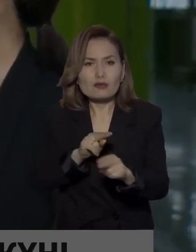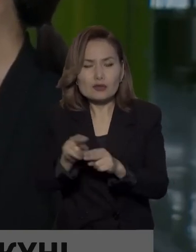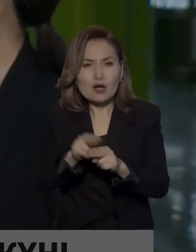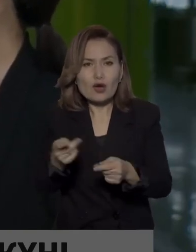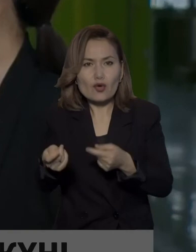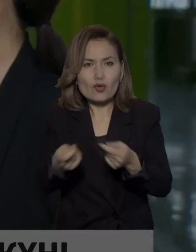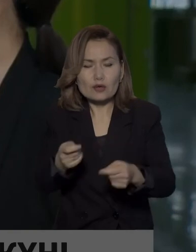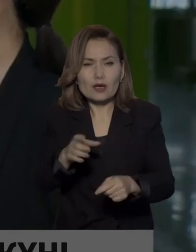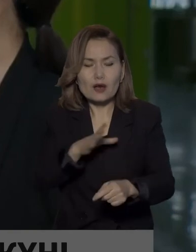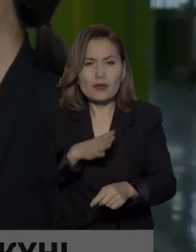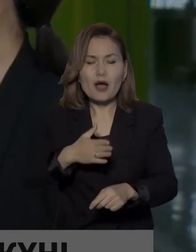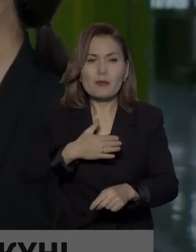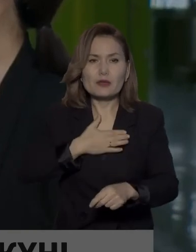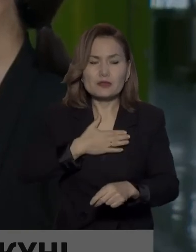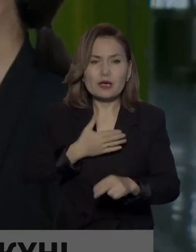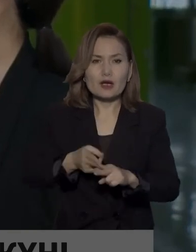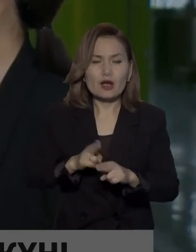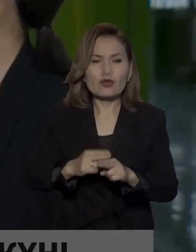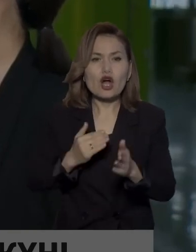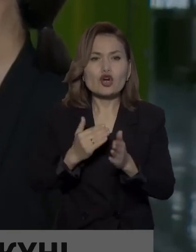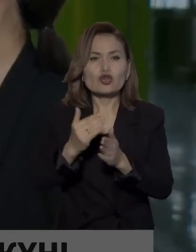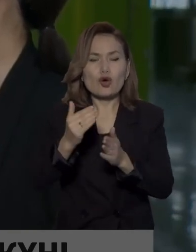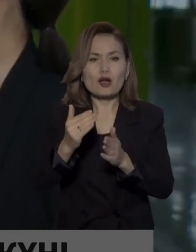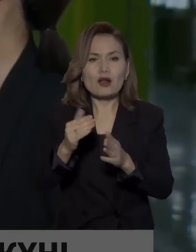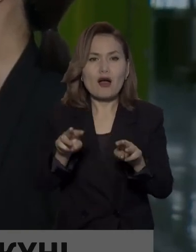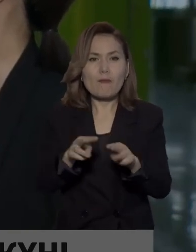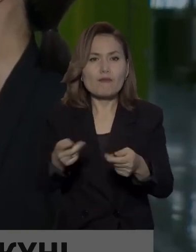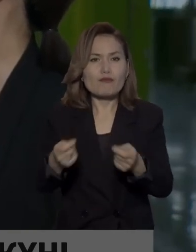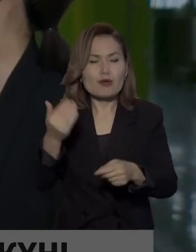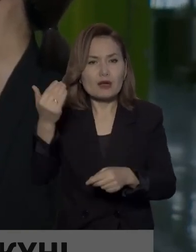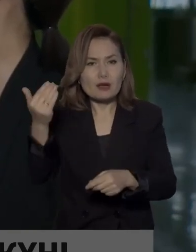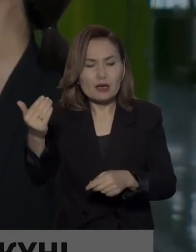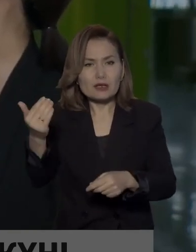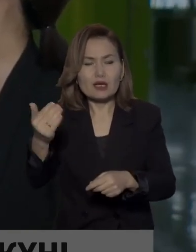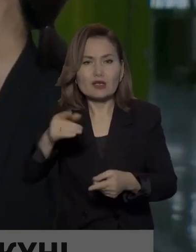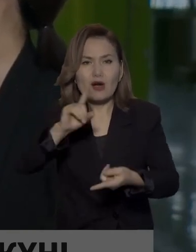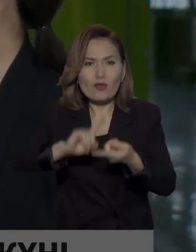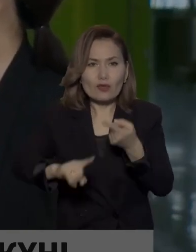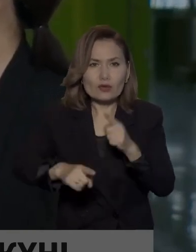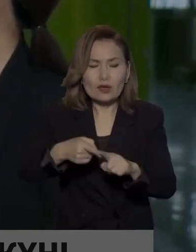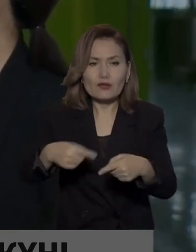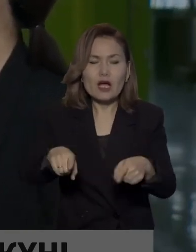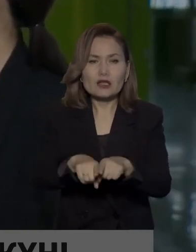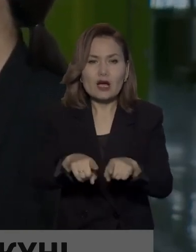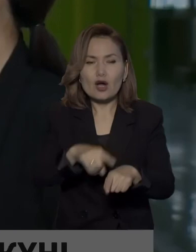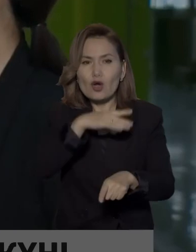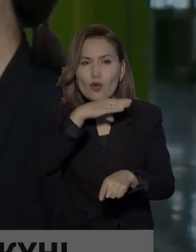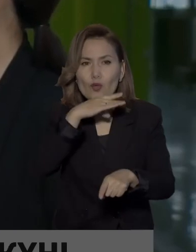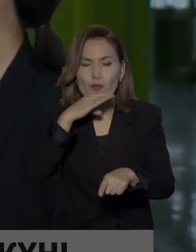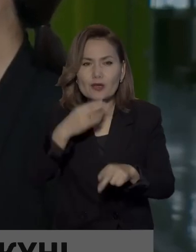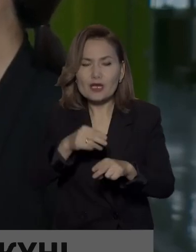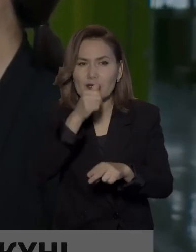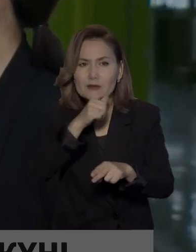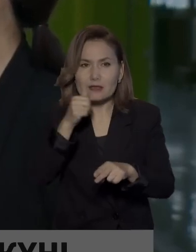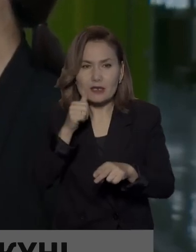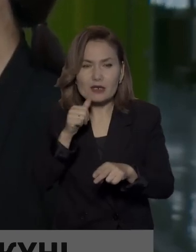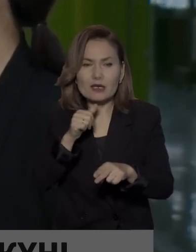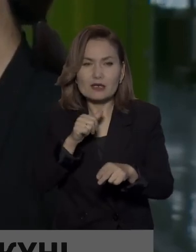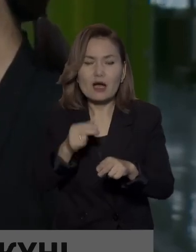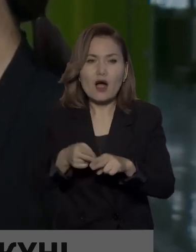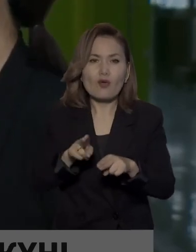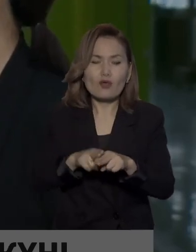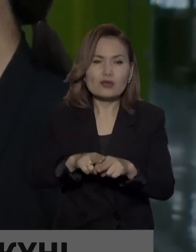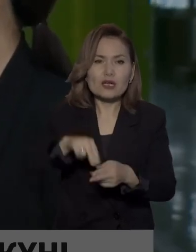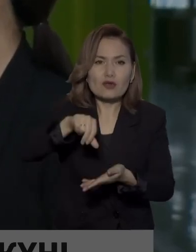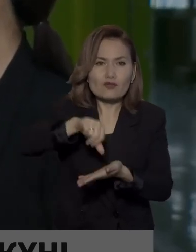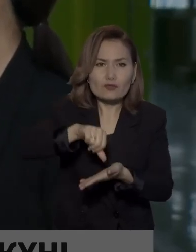басқарылған, біздің жаңағы жоғарғы билікте, жоғарғы тетікте отырған кейбір тұлғалардың соған